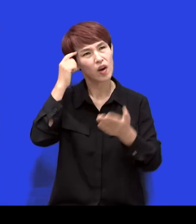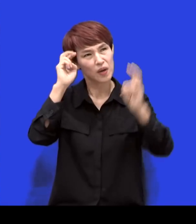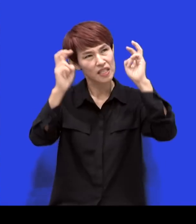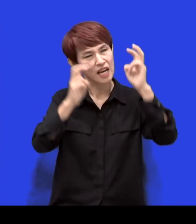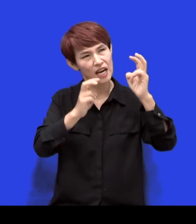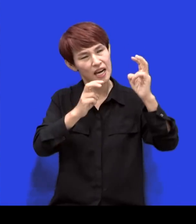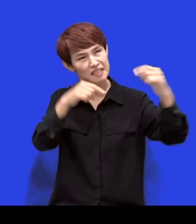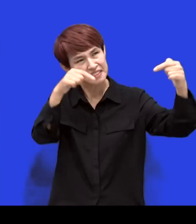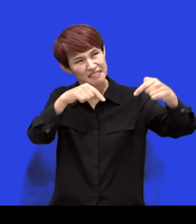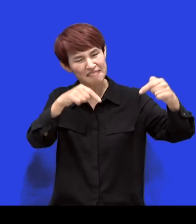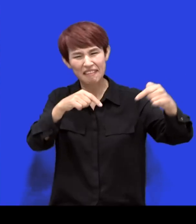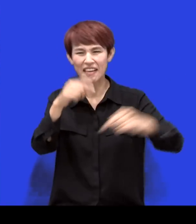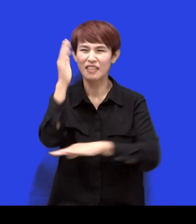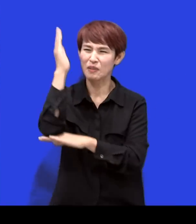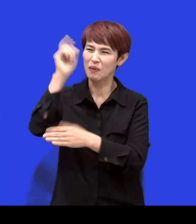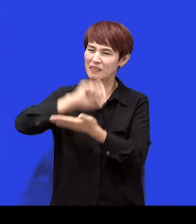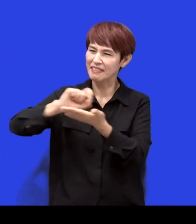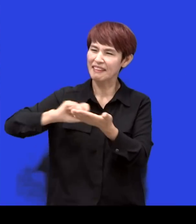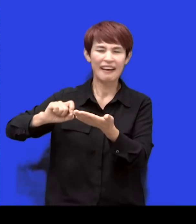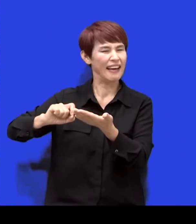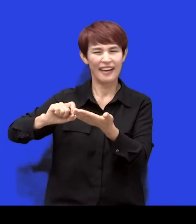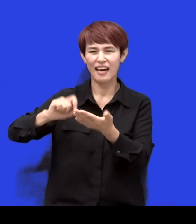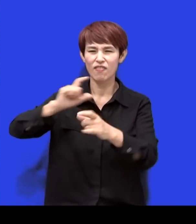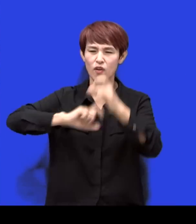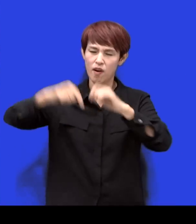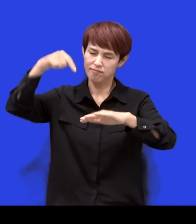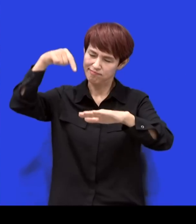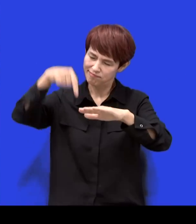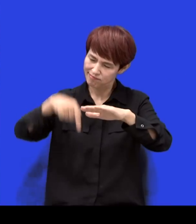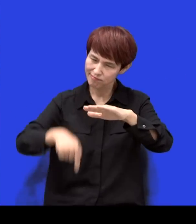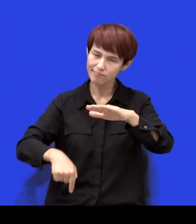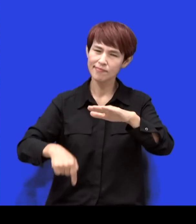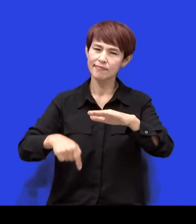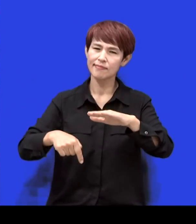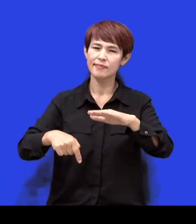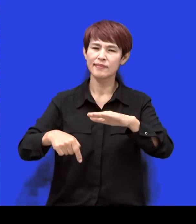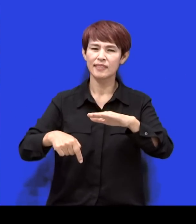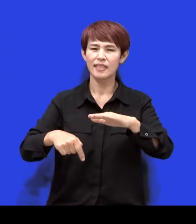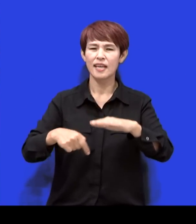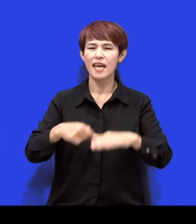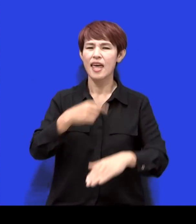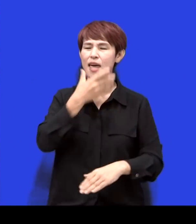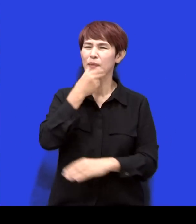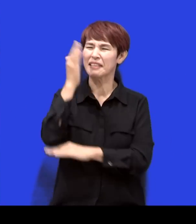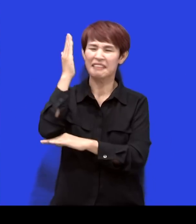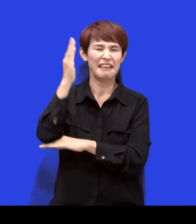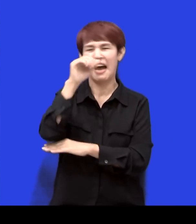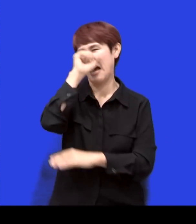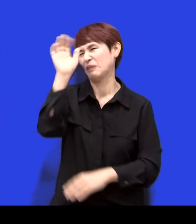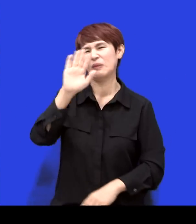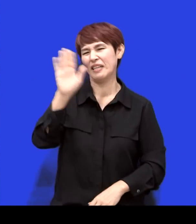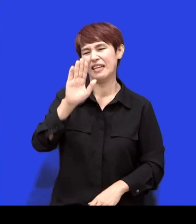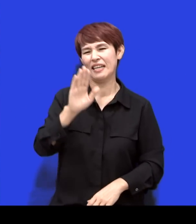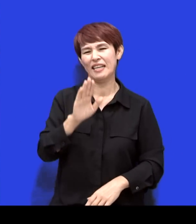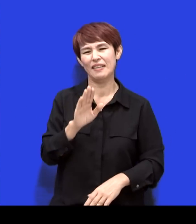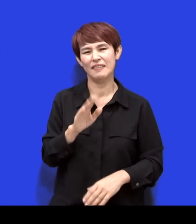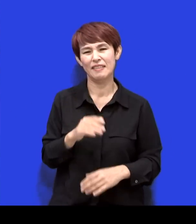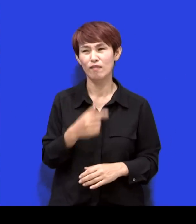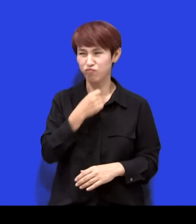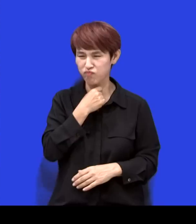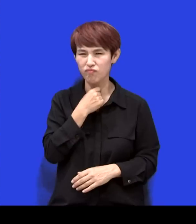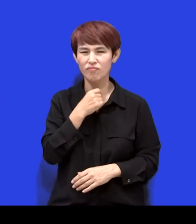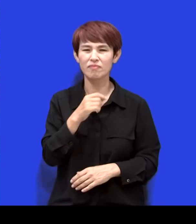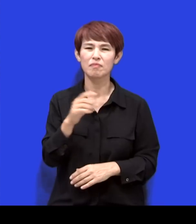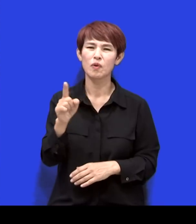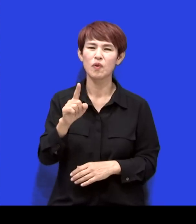했는데 소설은 조금 더 깊이가 있고 뭔가 이렇게 해피엔딩은 별로 선호하지 않아요. 그러니까 뭐 정 쓰고 싶으면